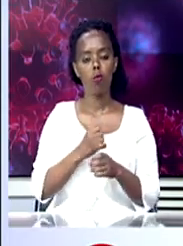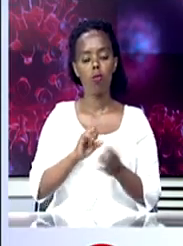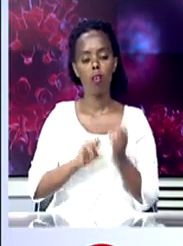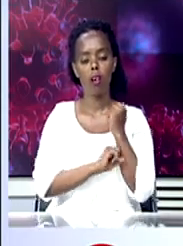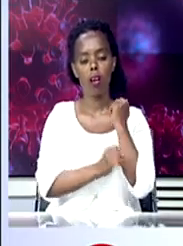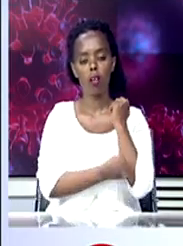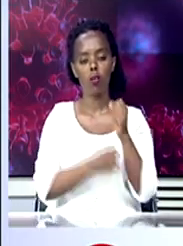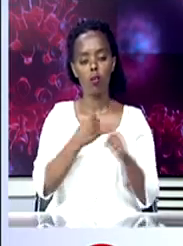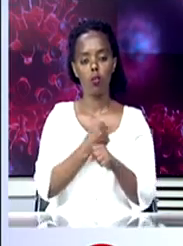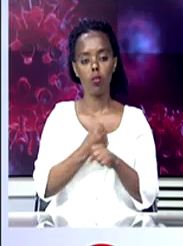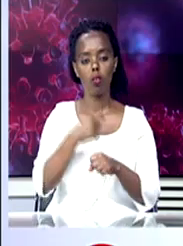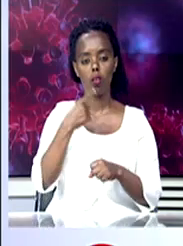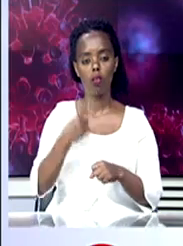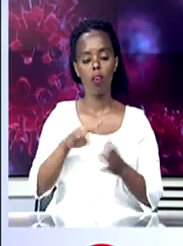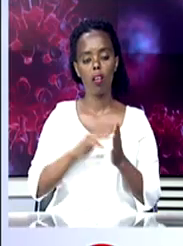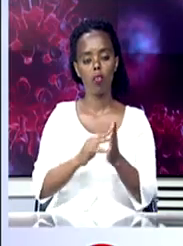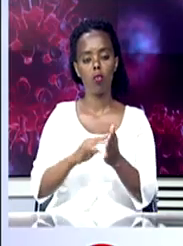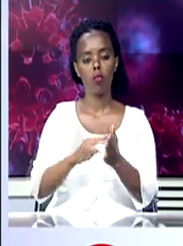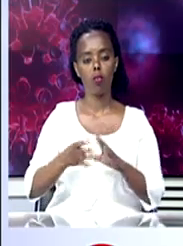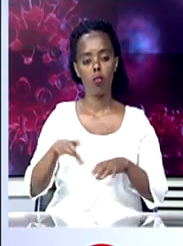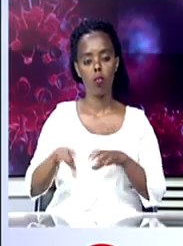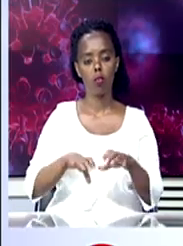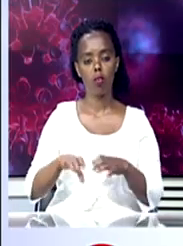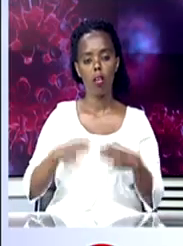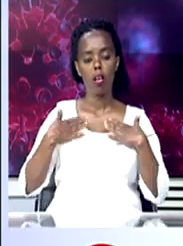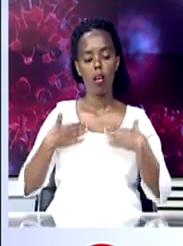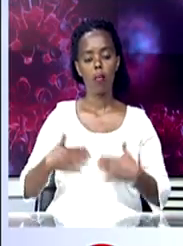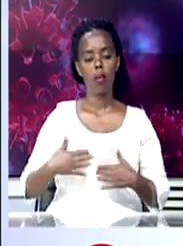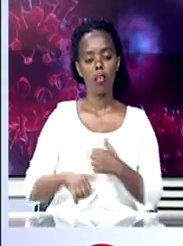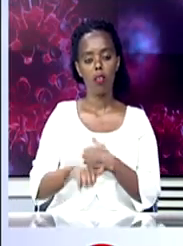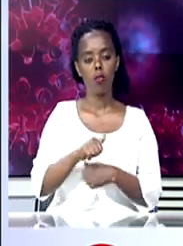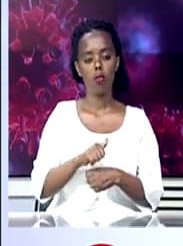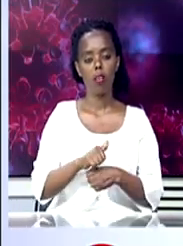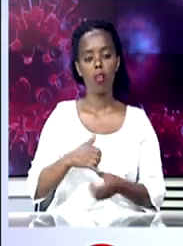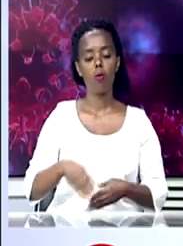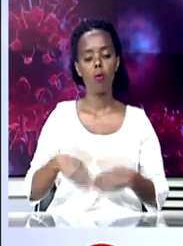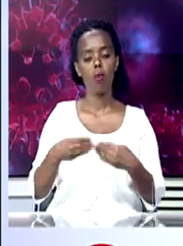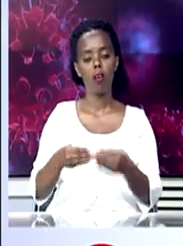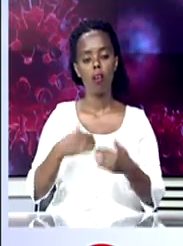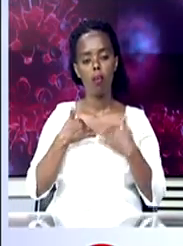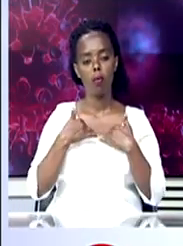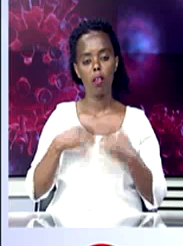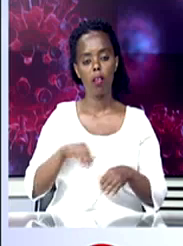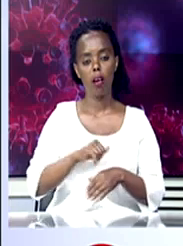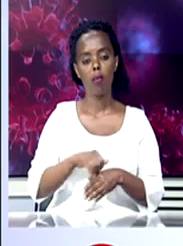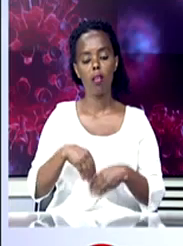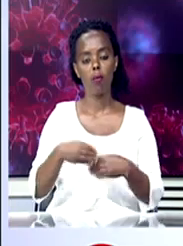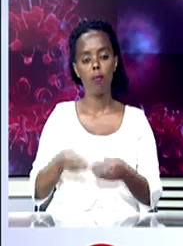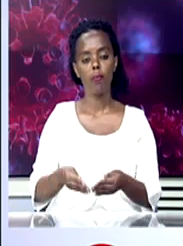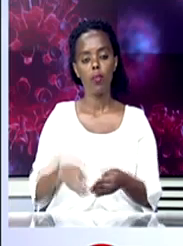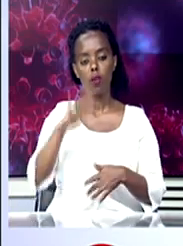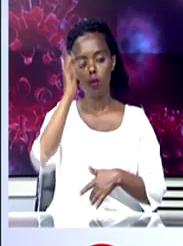gaarii hojjetaa jiran fakkeenyummaa godhachuun qaama deeggarsi barbaachisuu deeggaruu akka qaban dhaaman. Dhukkubni